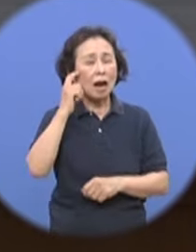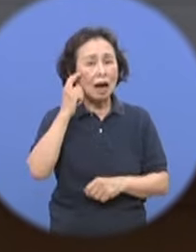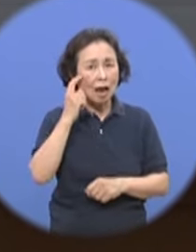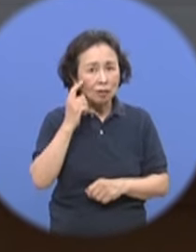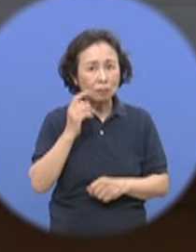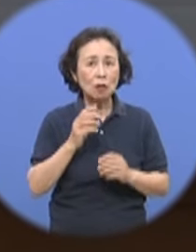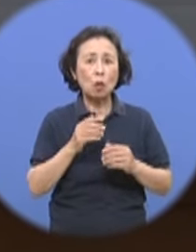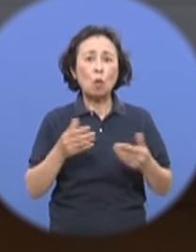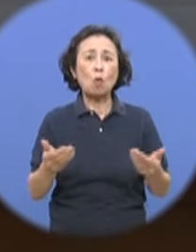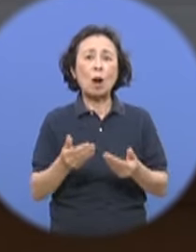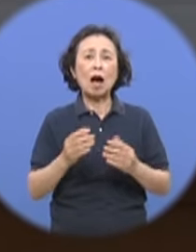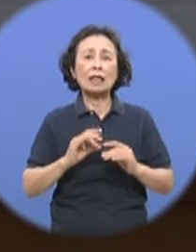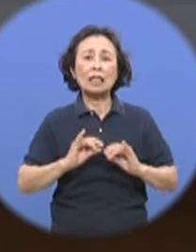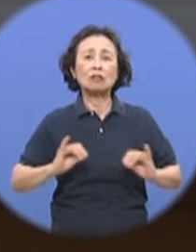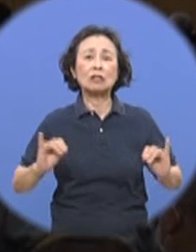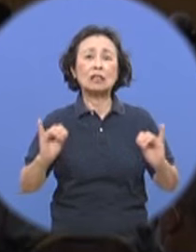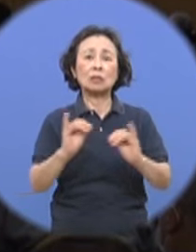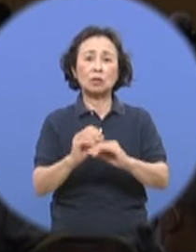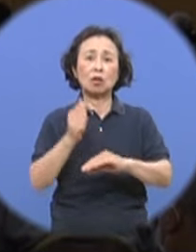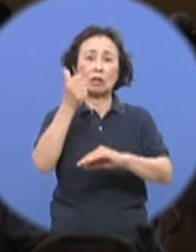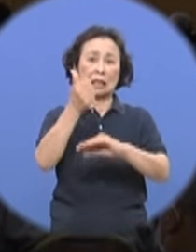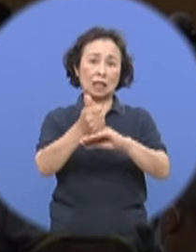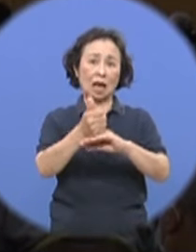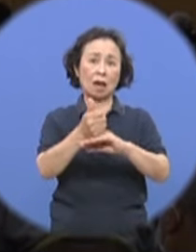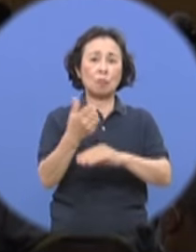ームリーダーも務めています。